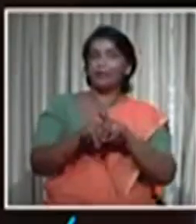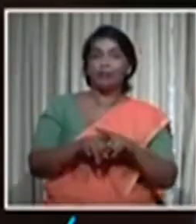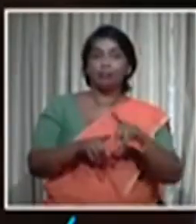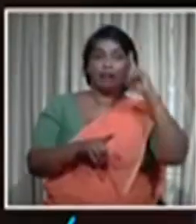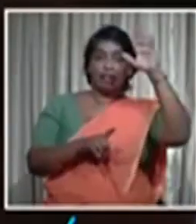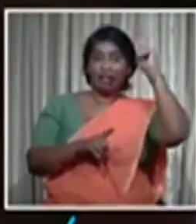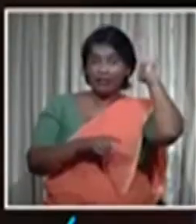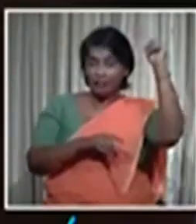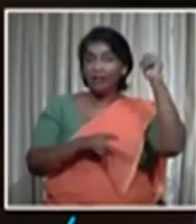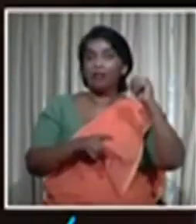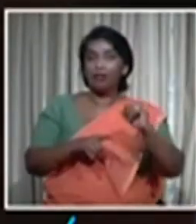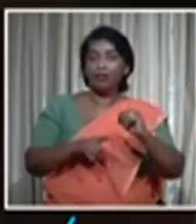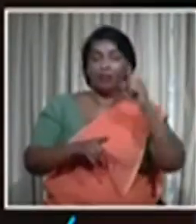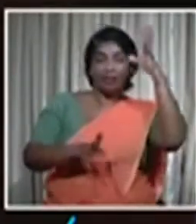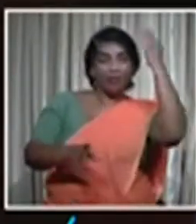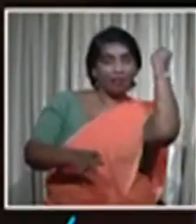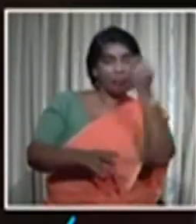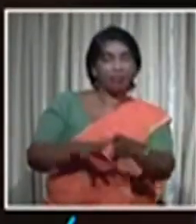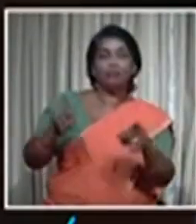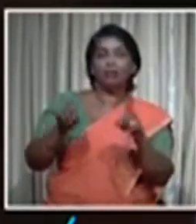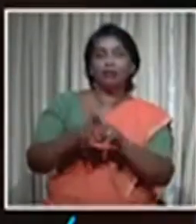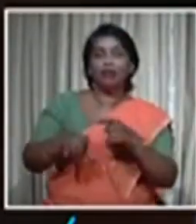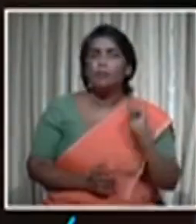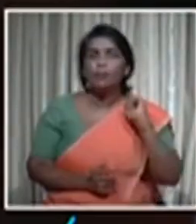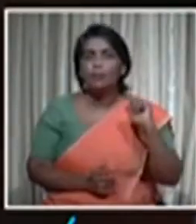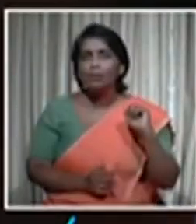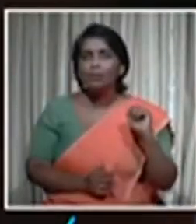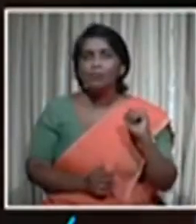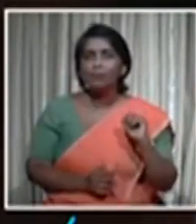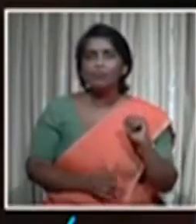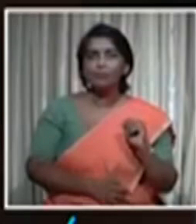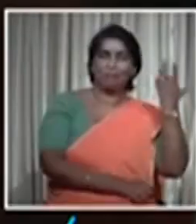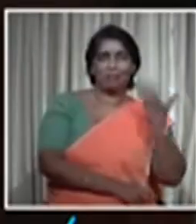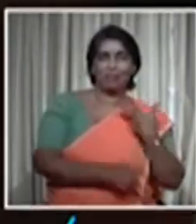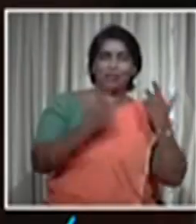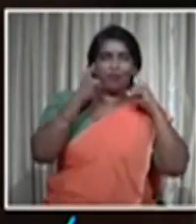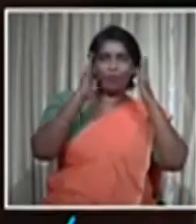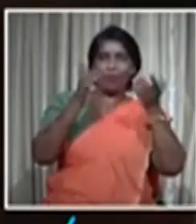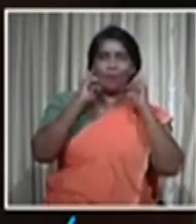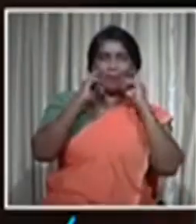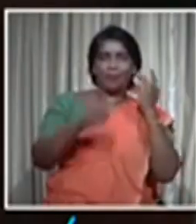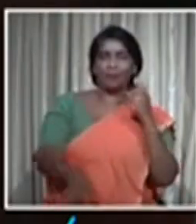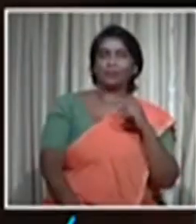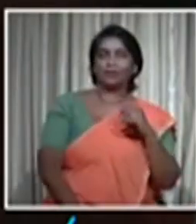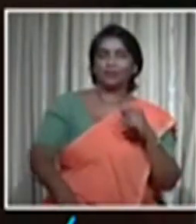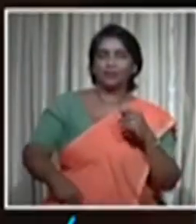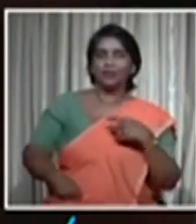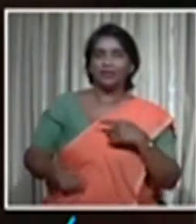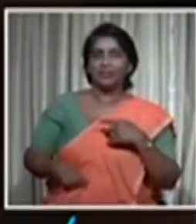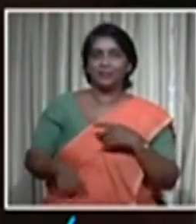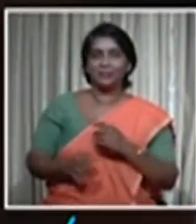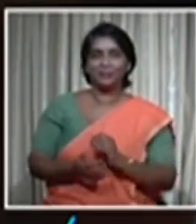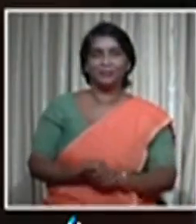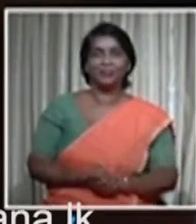සක්‍රයා නබැවුම් කාර්යයට වක්කත් වෙලාවක් දීලා නැහැ. මන්දා දැන් කවුද කියලා. වයිෆ්මන් ඉන්නේ අපේ පැත්තේනේ.